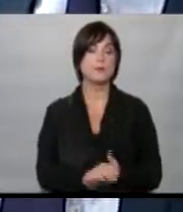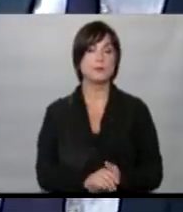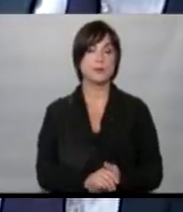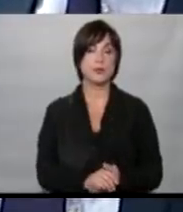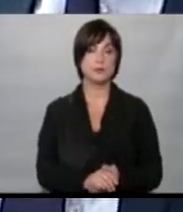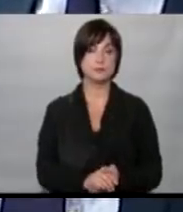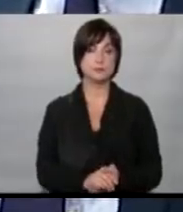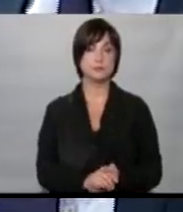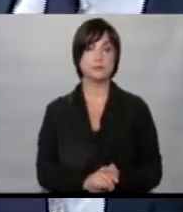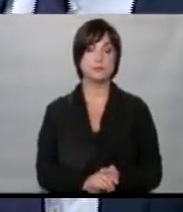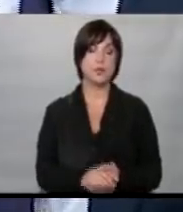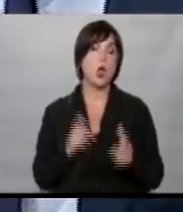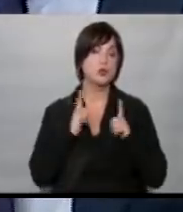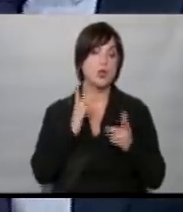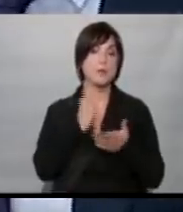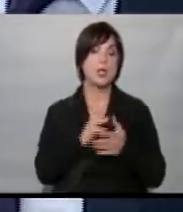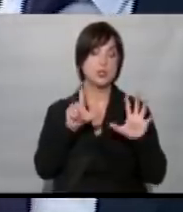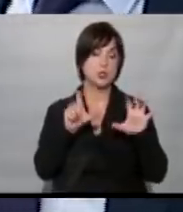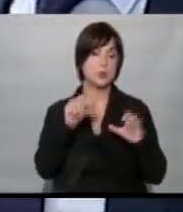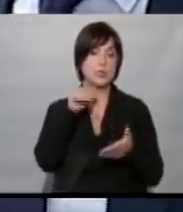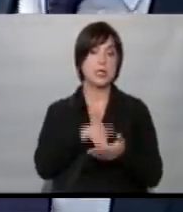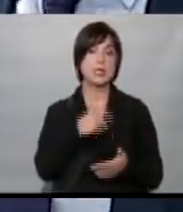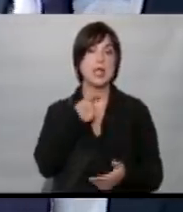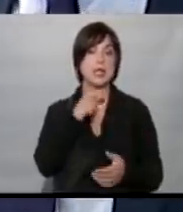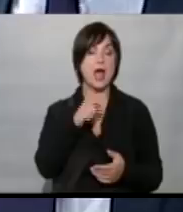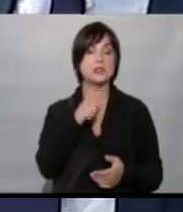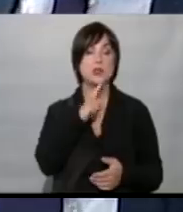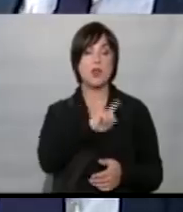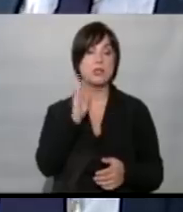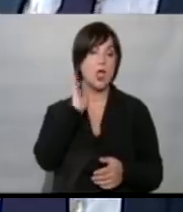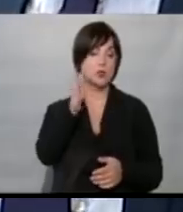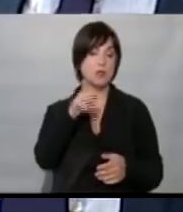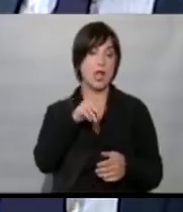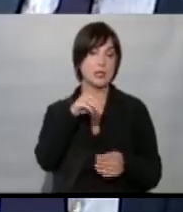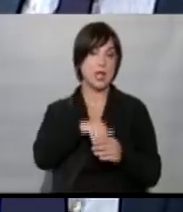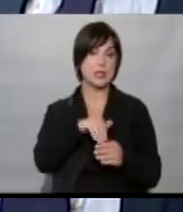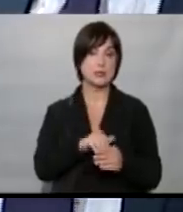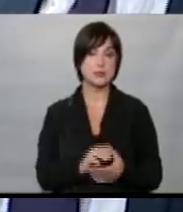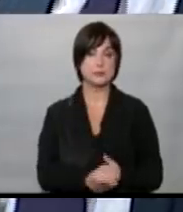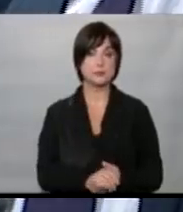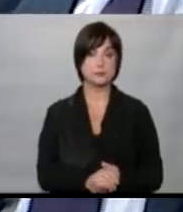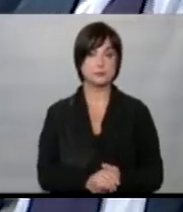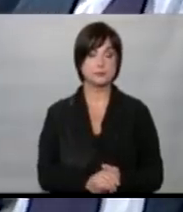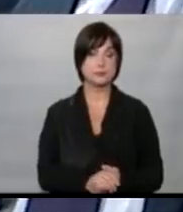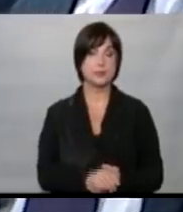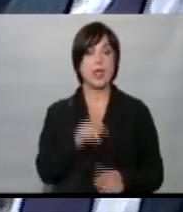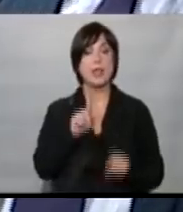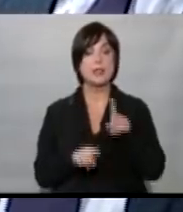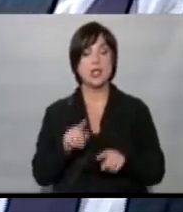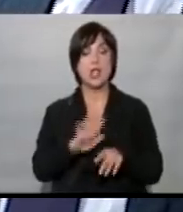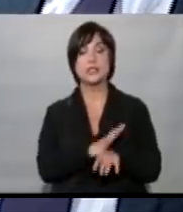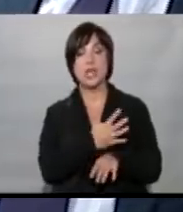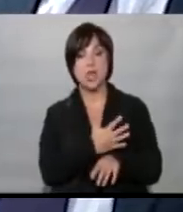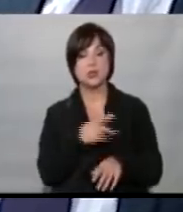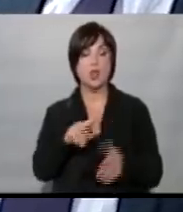нивна страна сега, да, беа до 700.000 гласови. 100.000 што не излегоа на гласање, кои што некои се разочарани